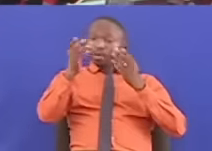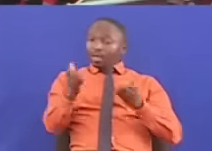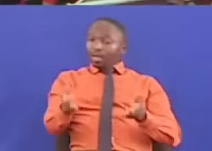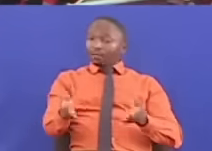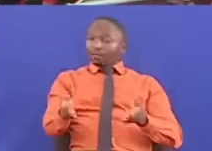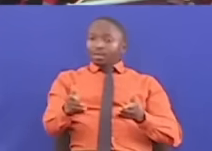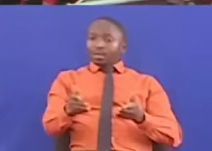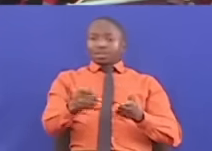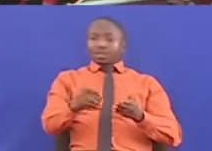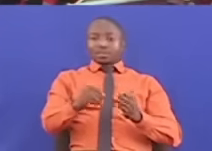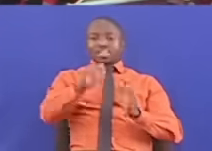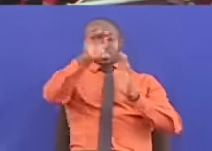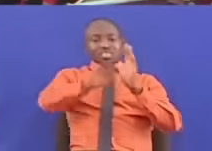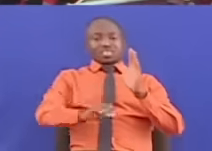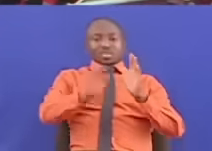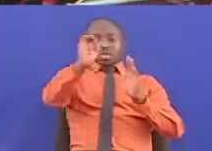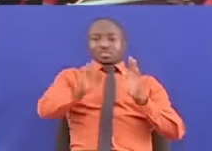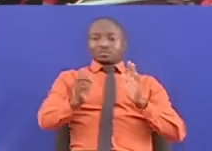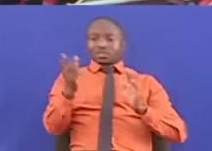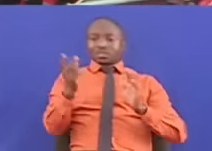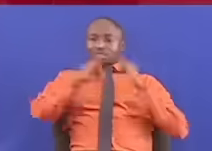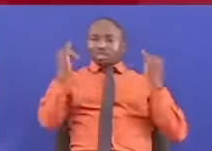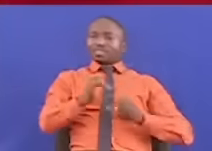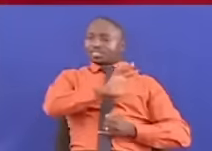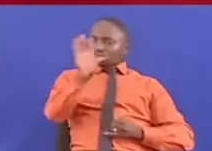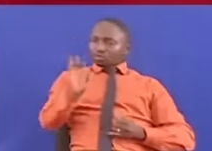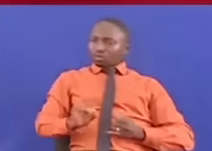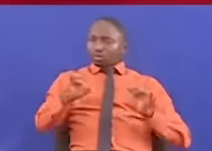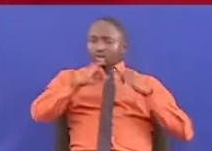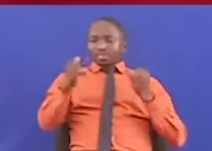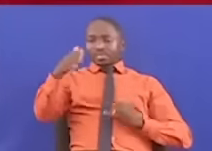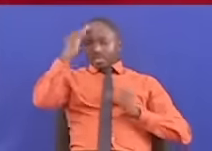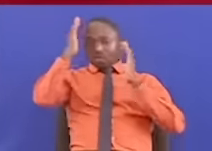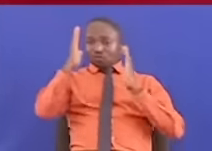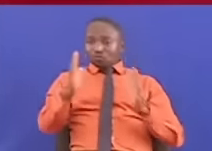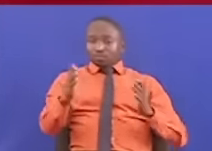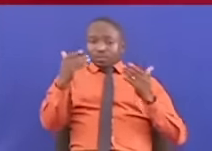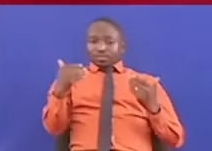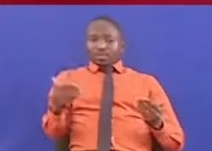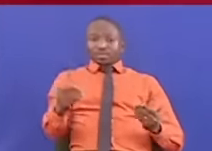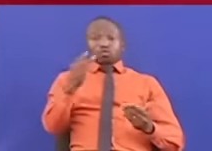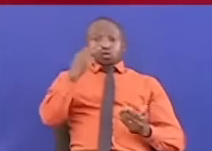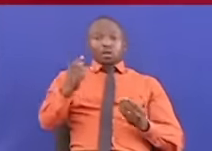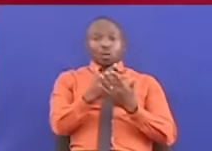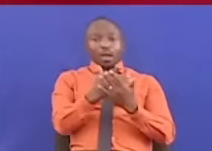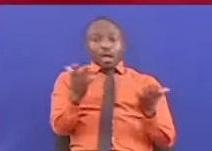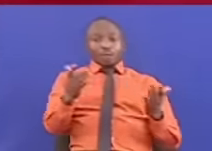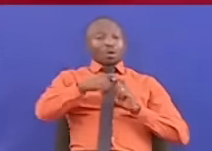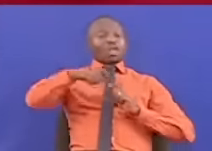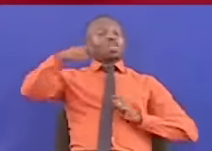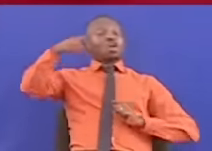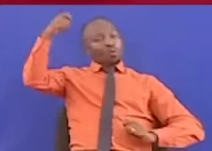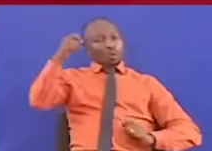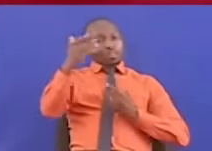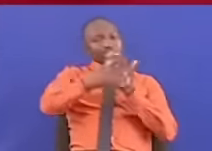ni laf chini ya 20 ya taas zote na taas za serali kuu k hi sas una uka ni wangi waty katika